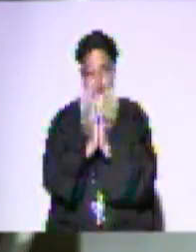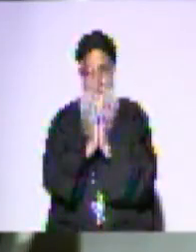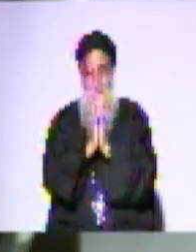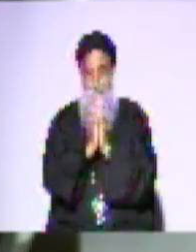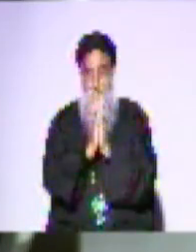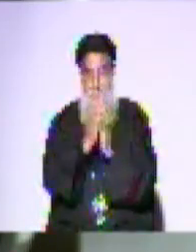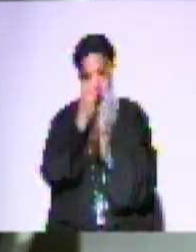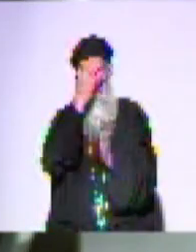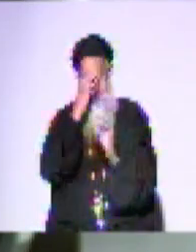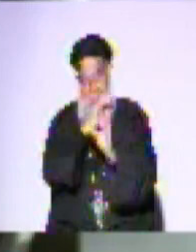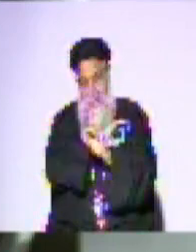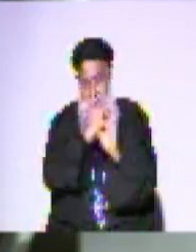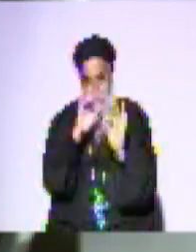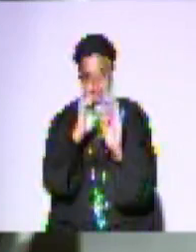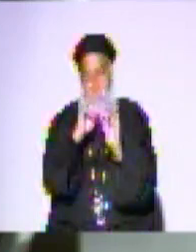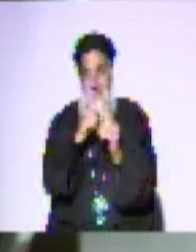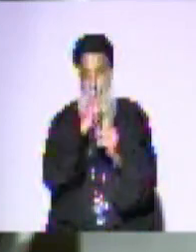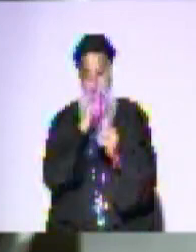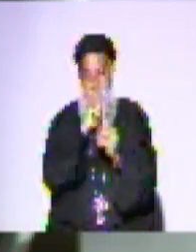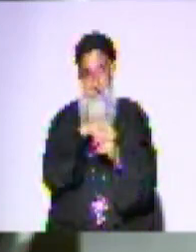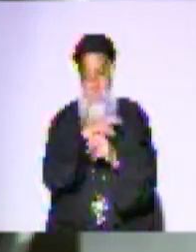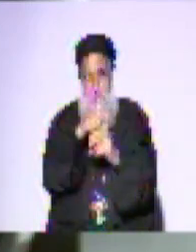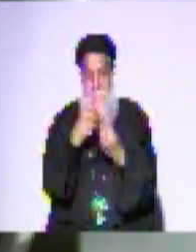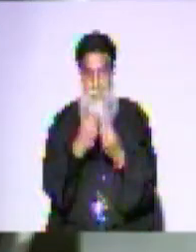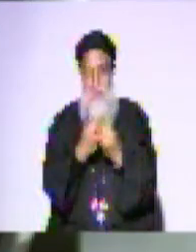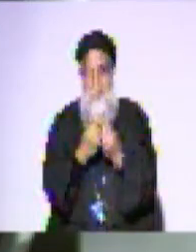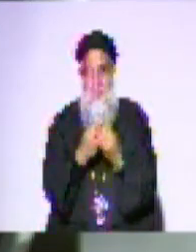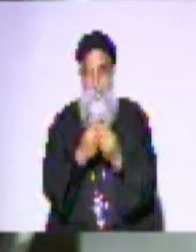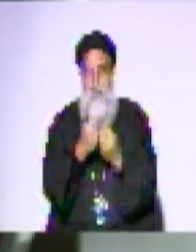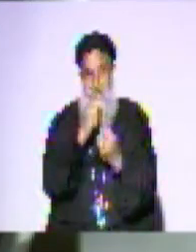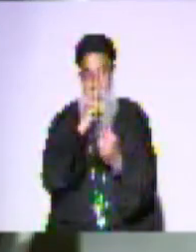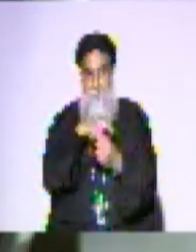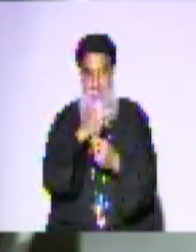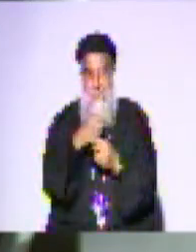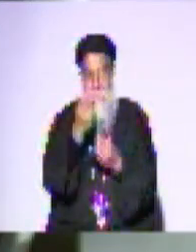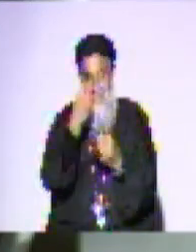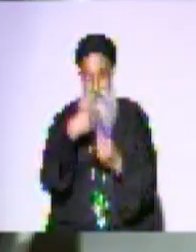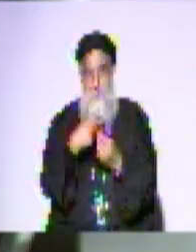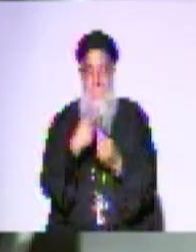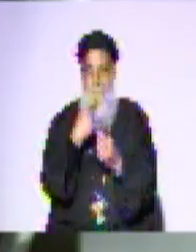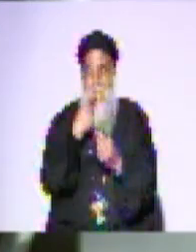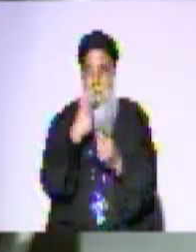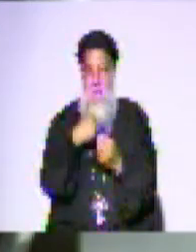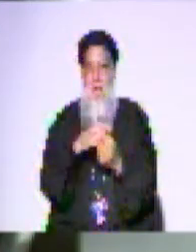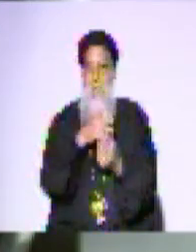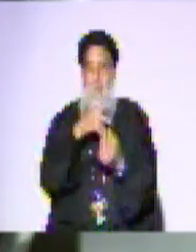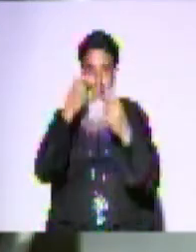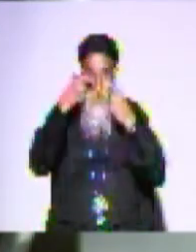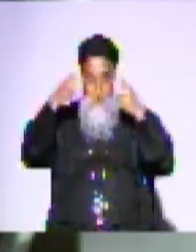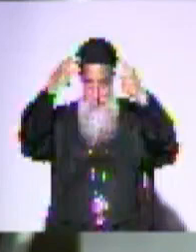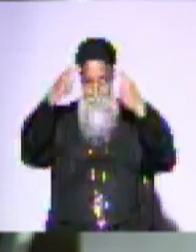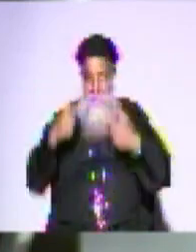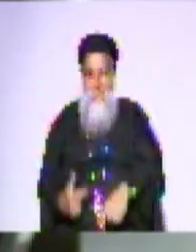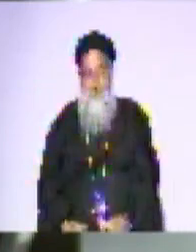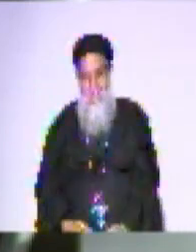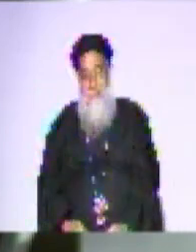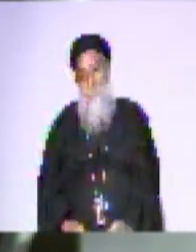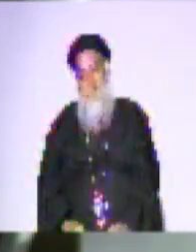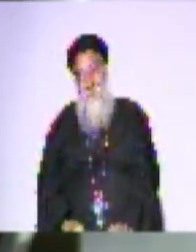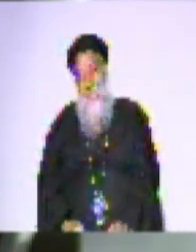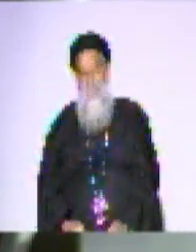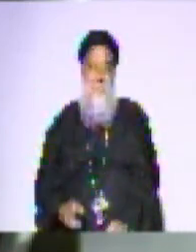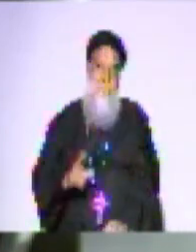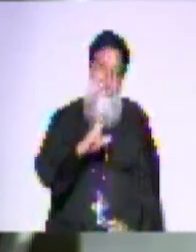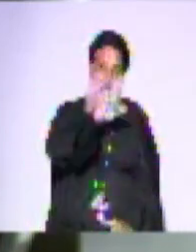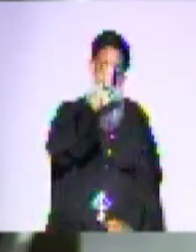ربنا يتمجد معاه ويمد يده بالصفة ويسلم لينا يا رب ويدومه بالسلامة. ربنا يديله الصحة والقوة إن شاء الله.